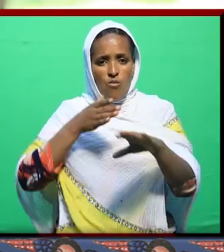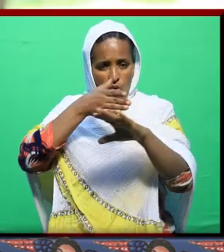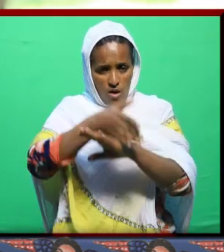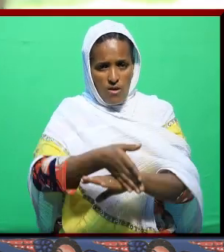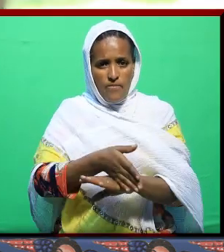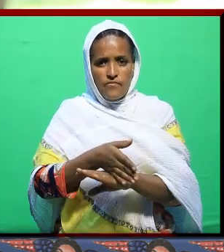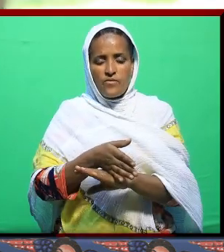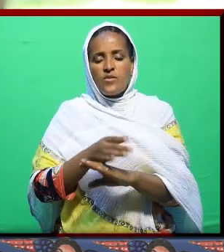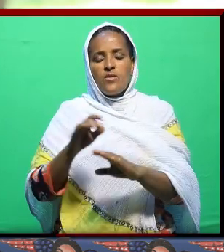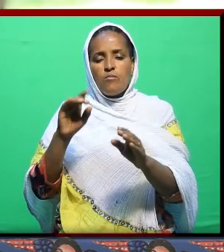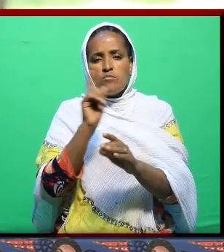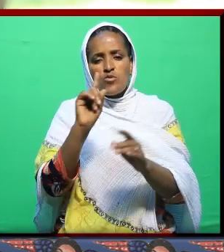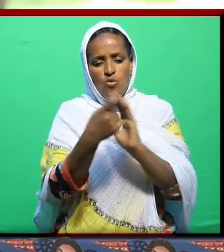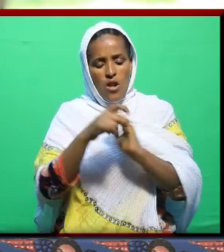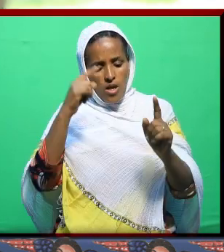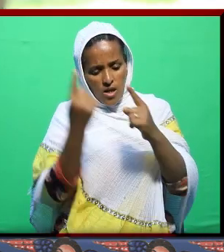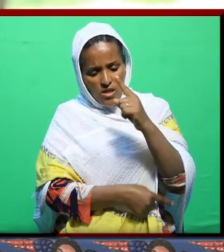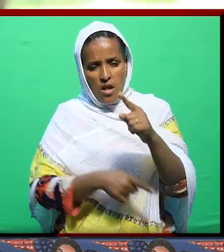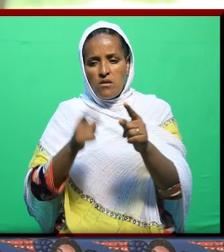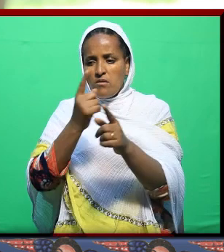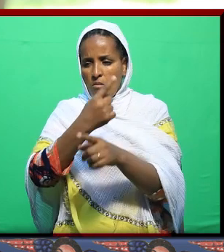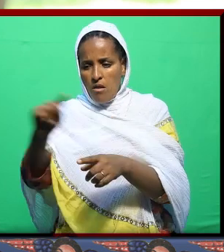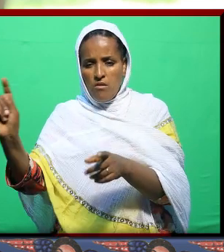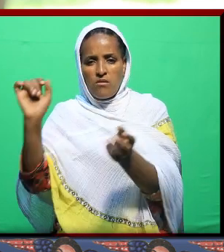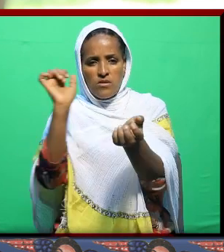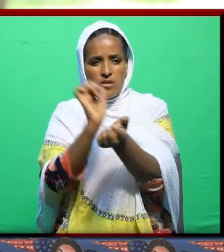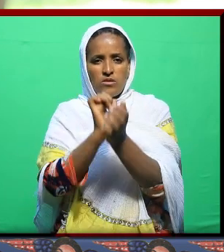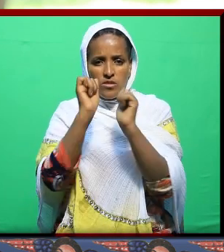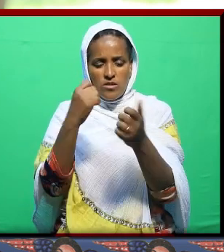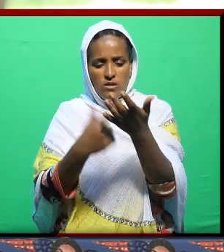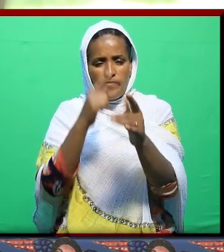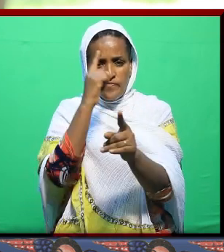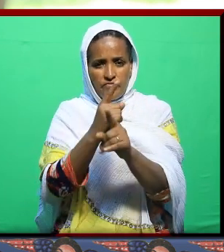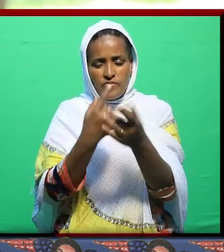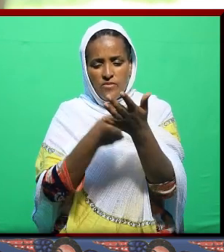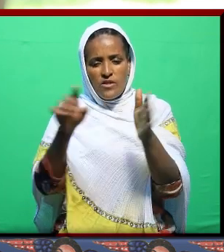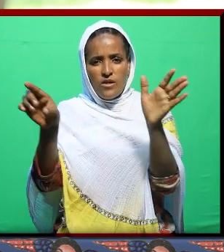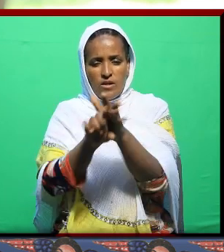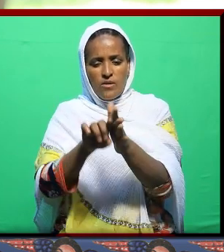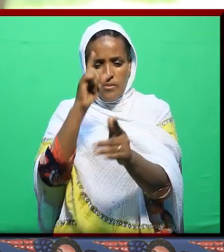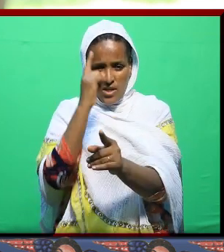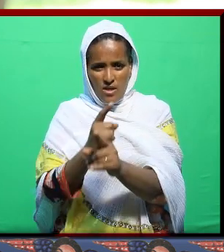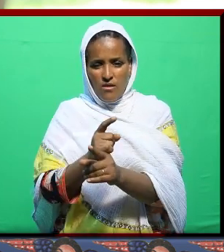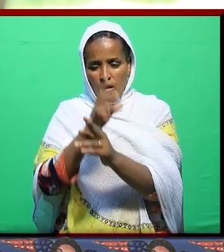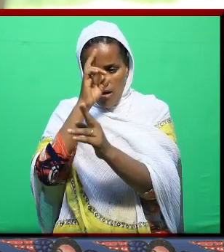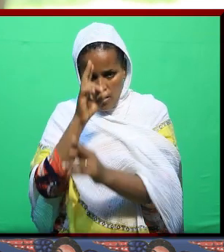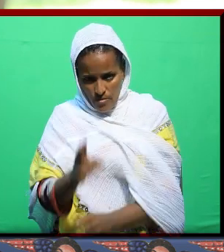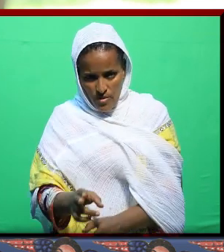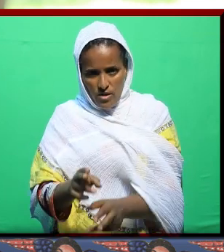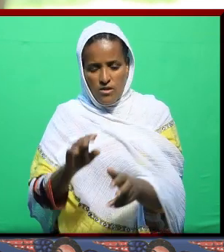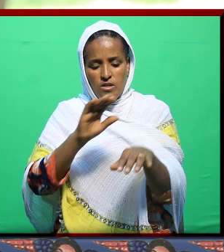ነገር ካደረገ በኋላ ምን ይሆናል ይቀጣል ይባረራል ይታሰር ይችላል ልክ እንደዚሁም ሁሉ የተሰጡ ህግጋትን